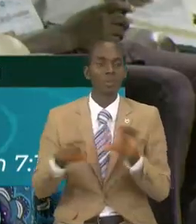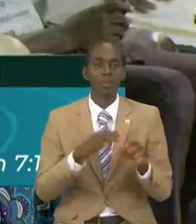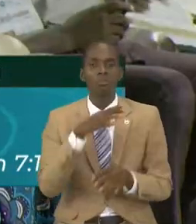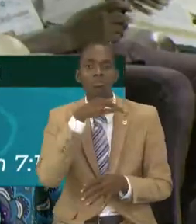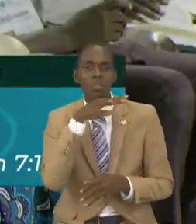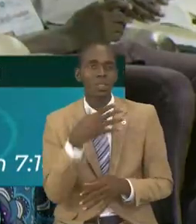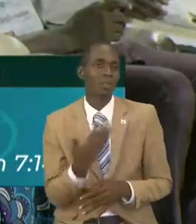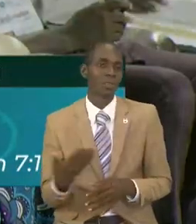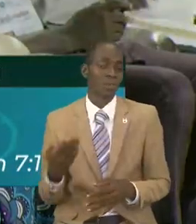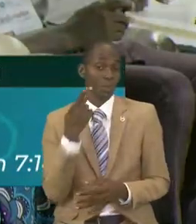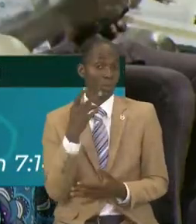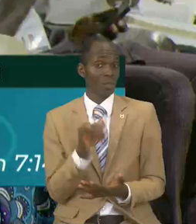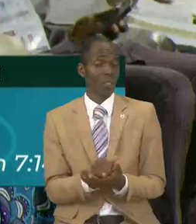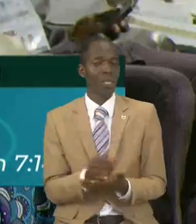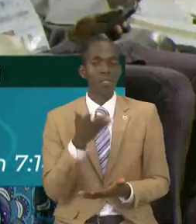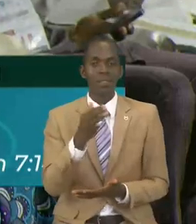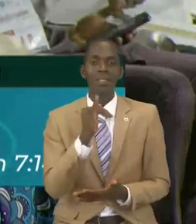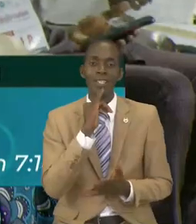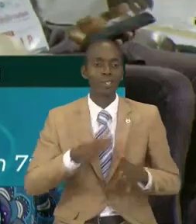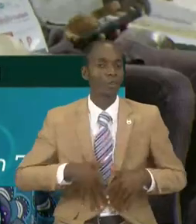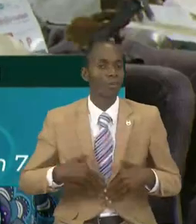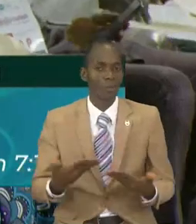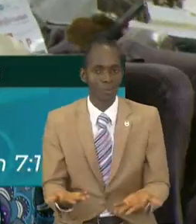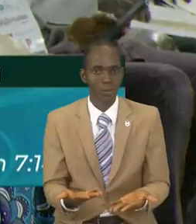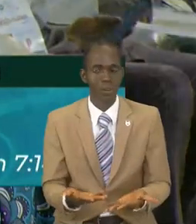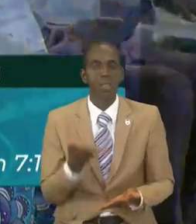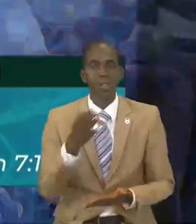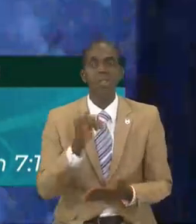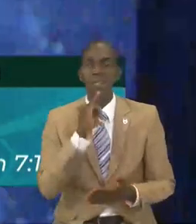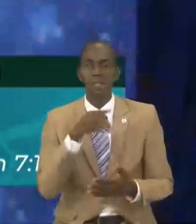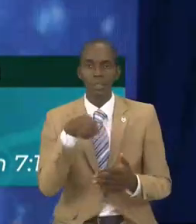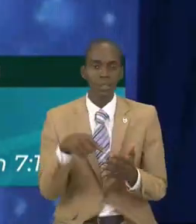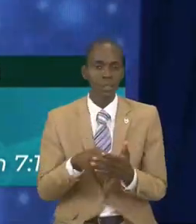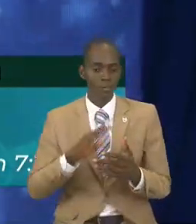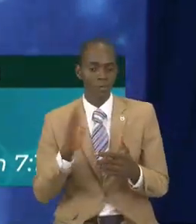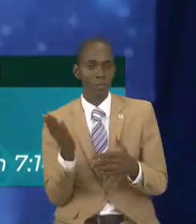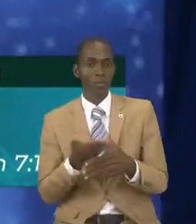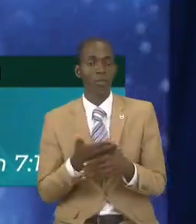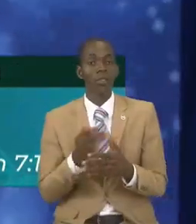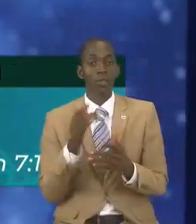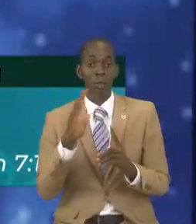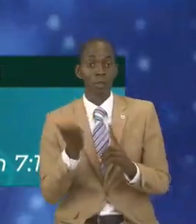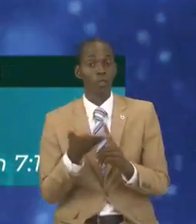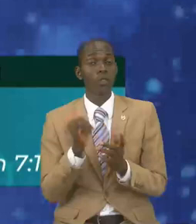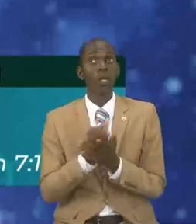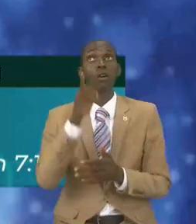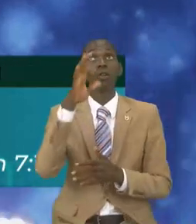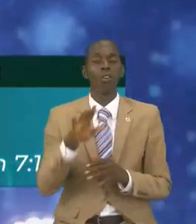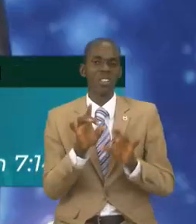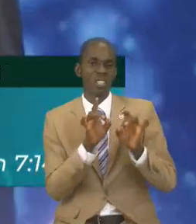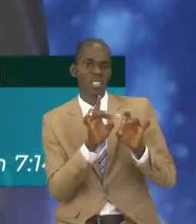commis l'iniquité. Vous voyez cela, il y a la confession, il y a la conviction que Dieu est le mal, Dieu est le